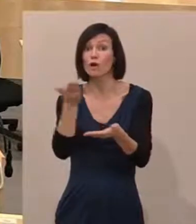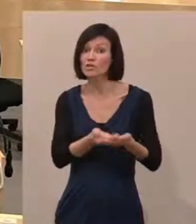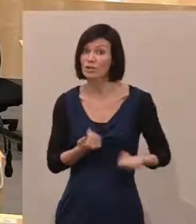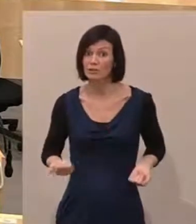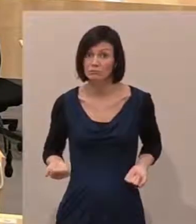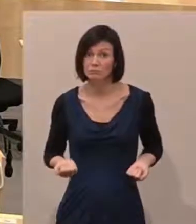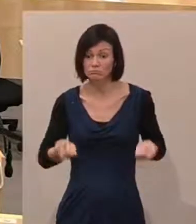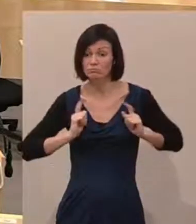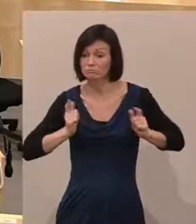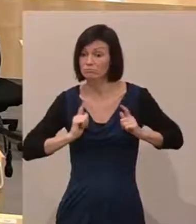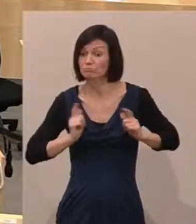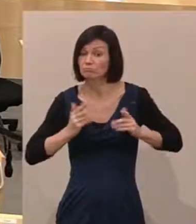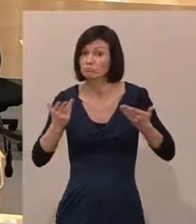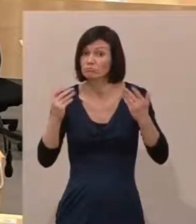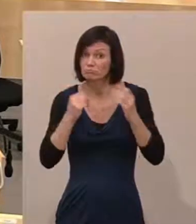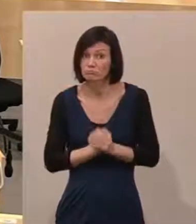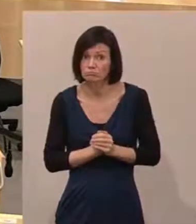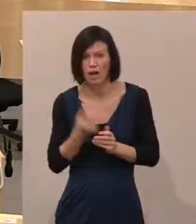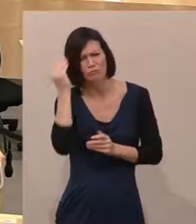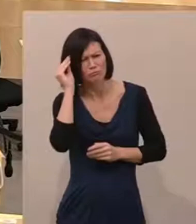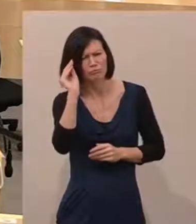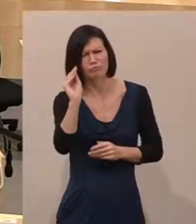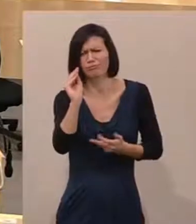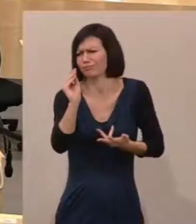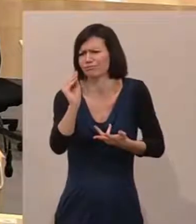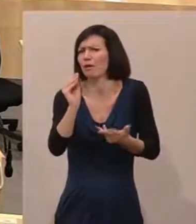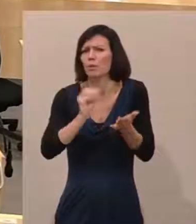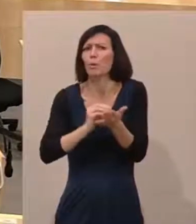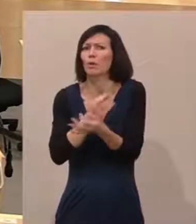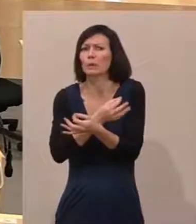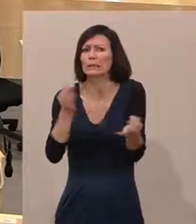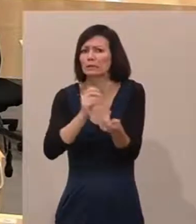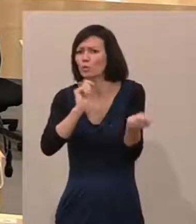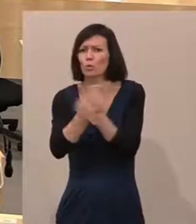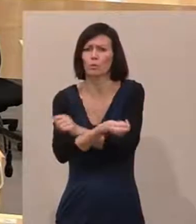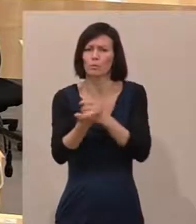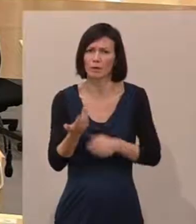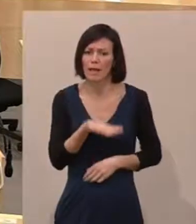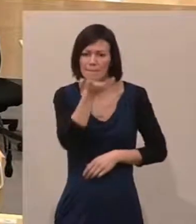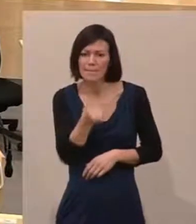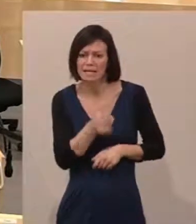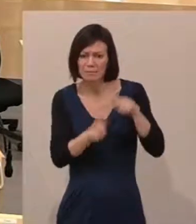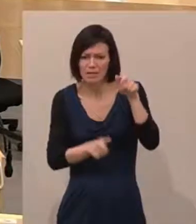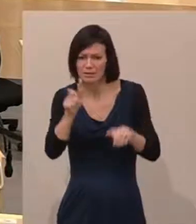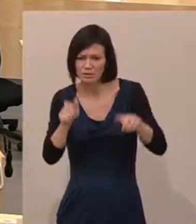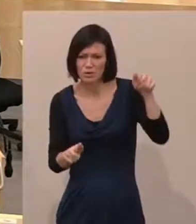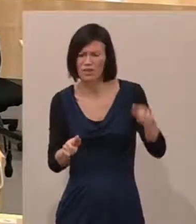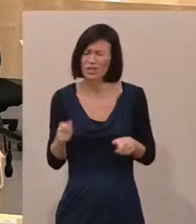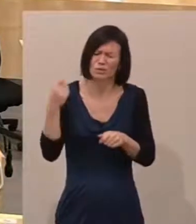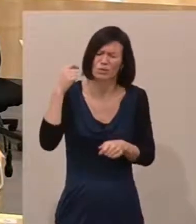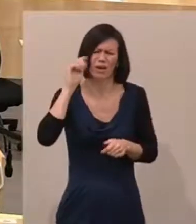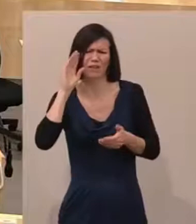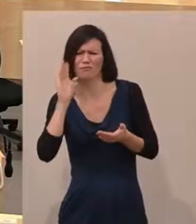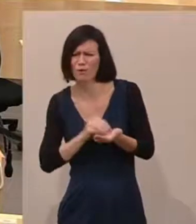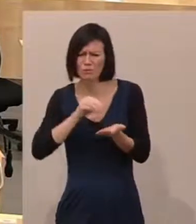konkreten Vorschläge? Von Ankündigungen allein haben die vielen Mieterinnen und Mieter, die in teuren